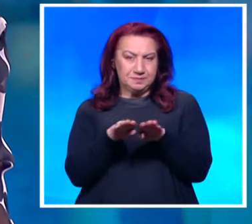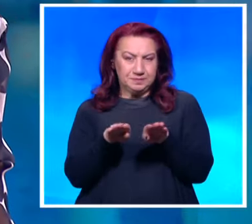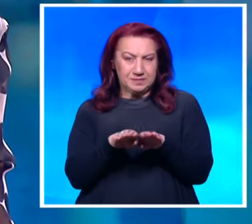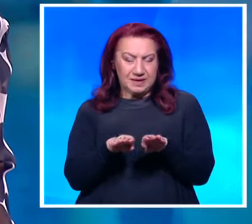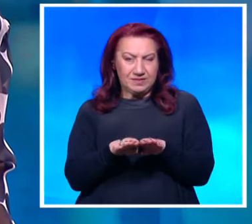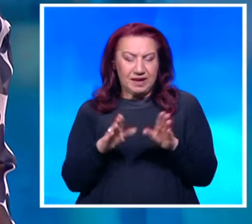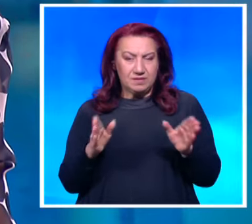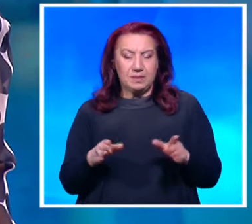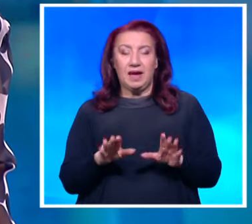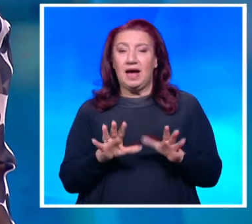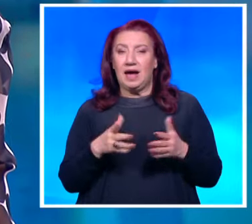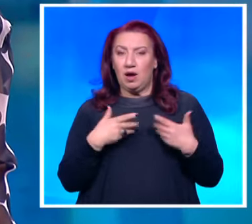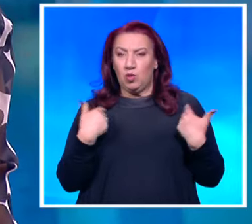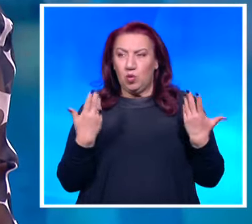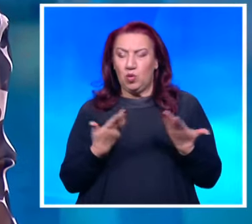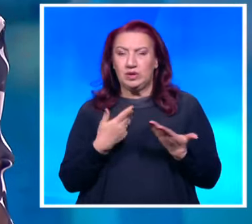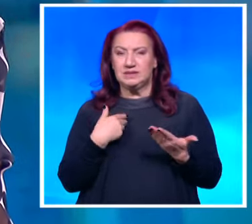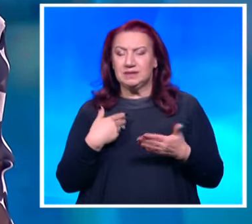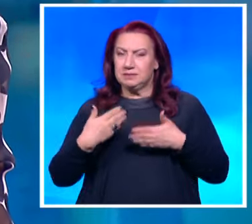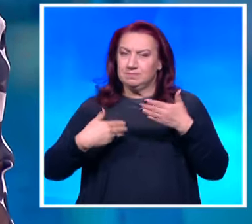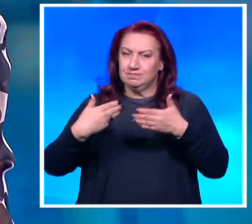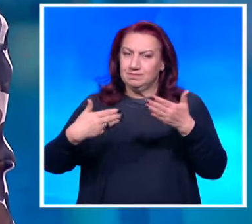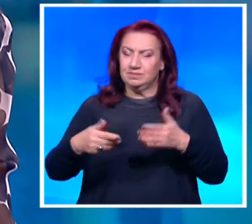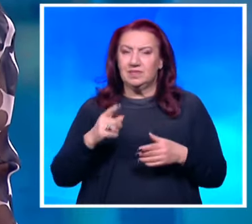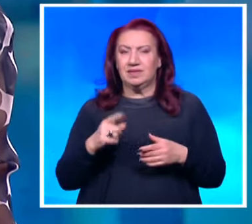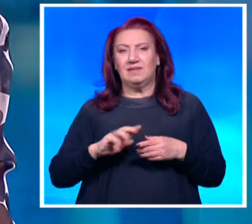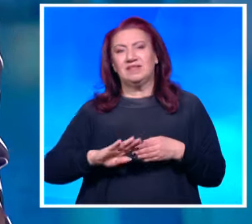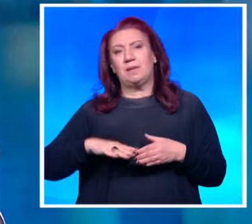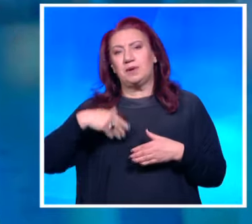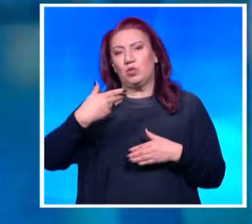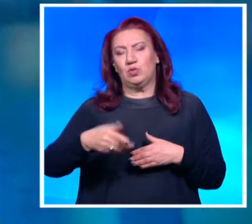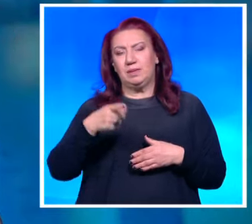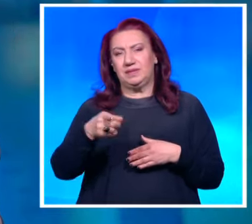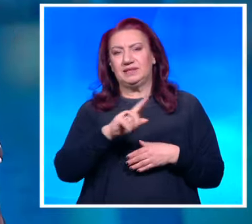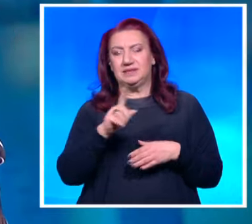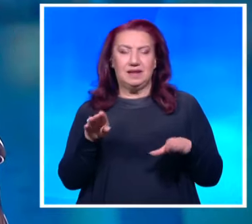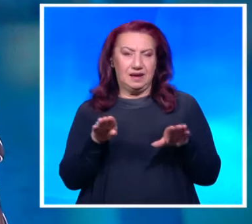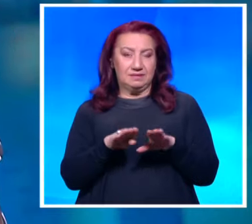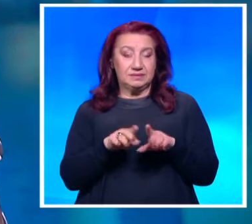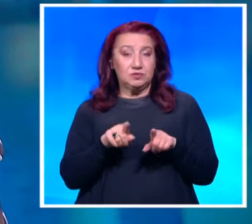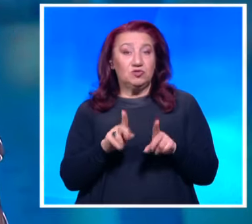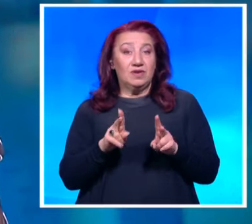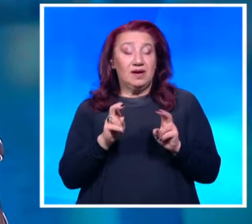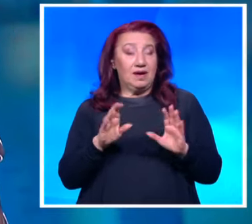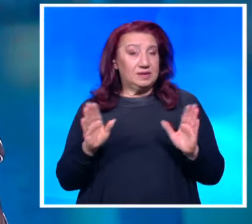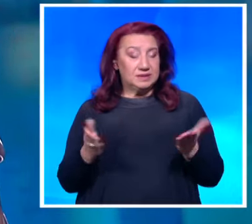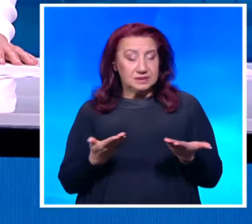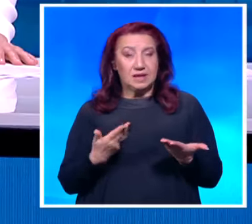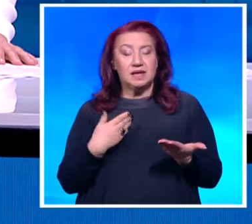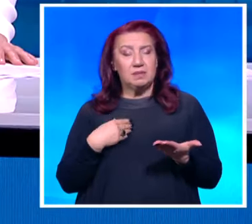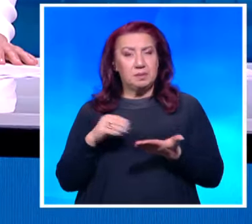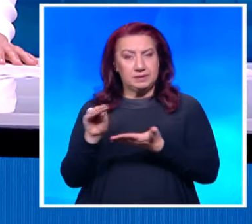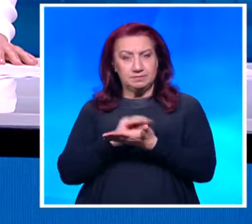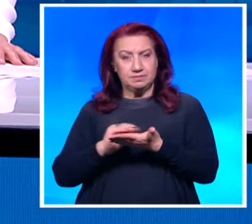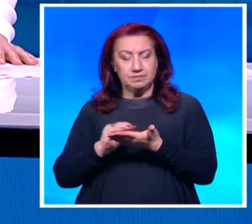ако ние искаме да напредваме като общество, трябва да преодолеем тези неравенства. Това как може да се постигне? Имаме ли изготвен план